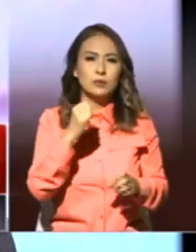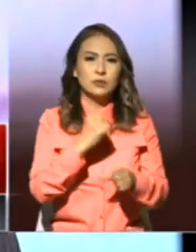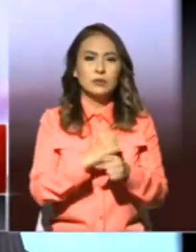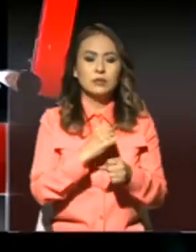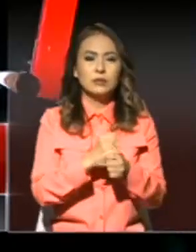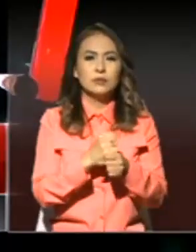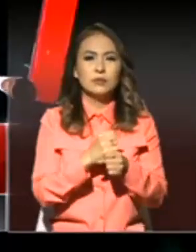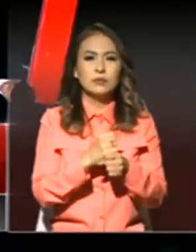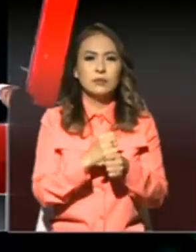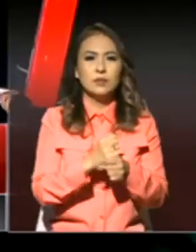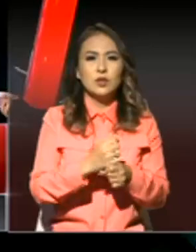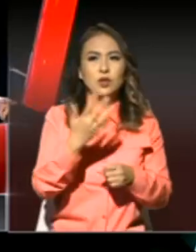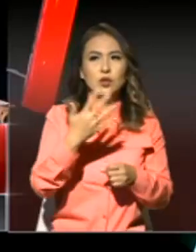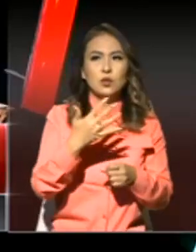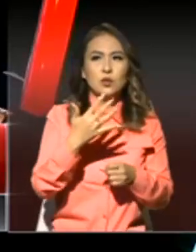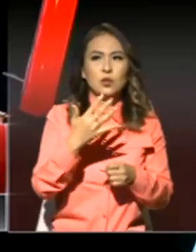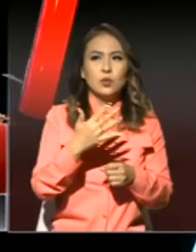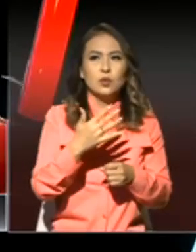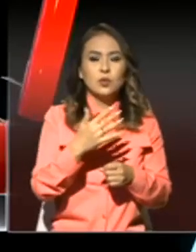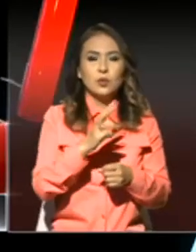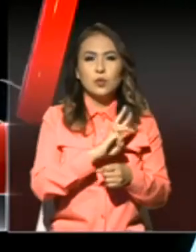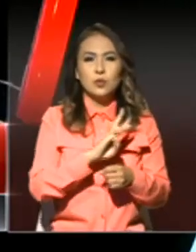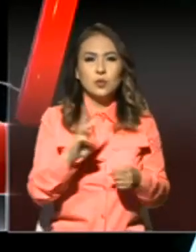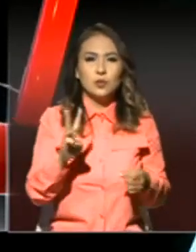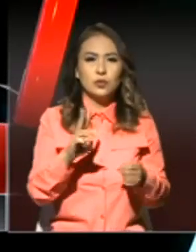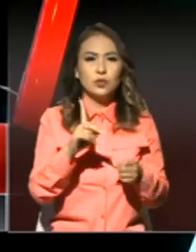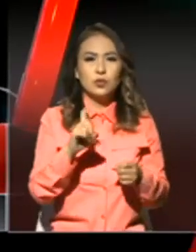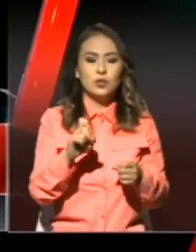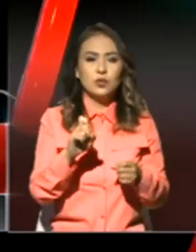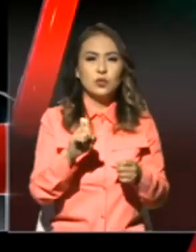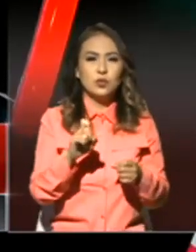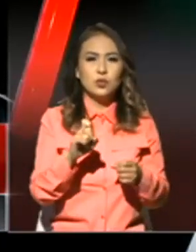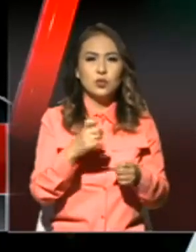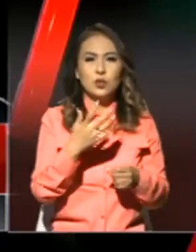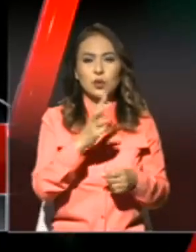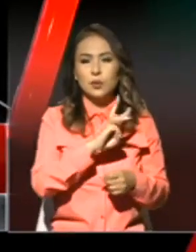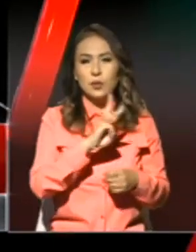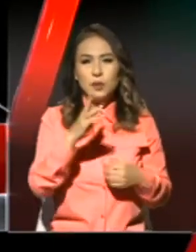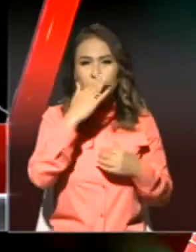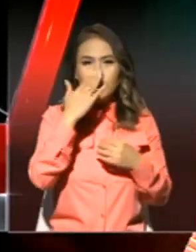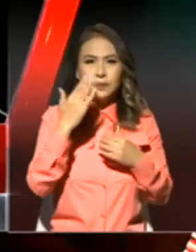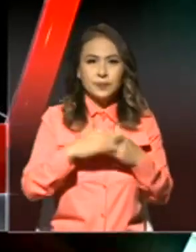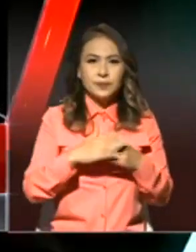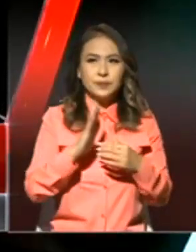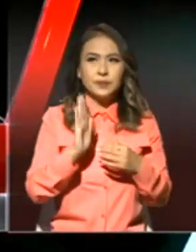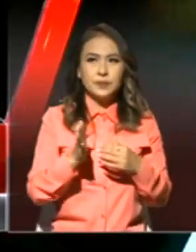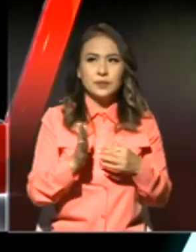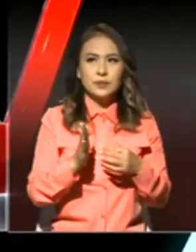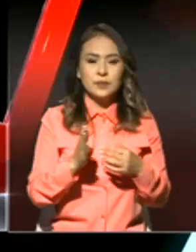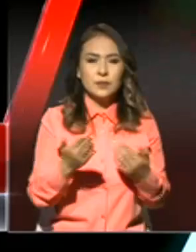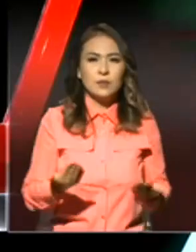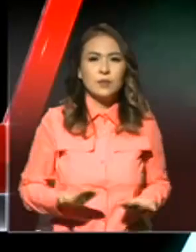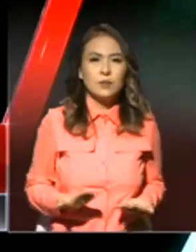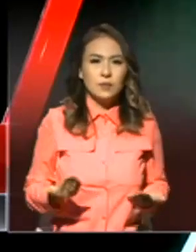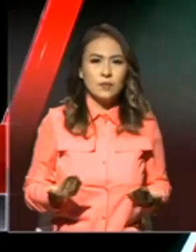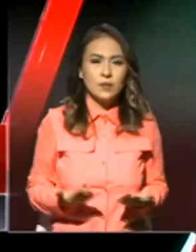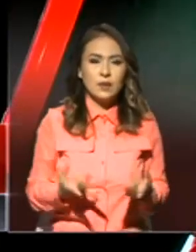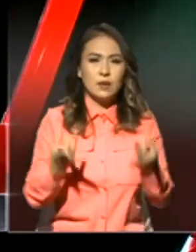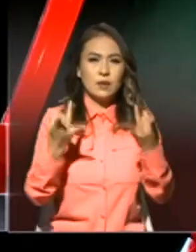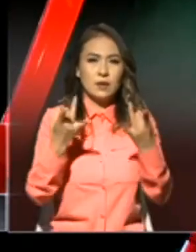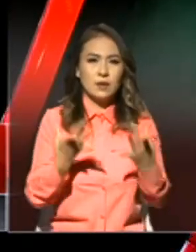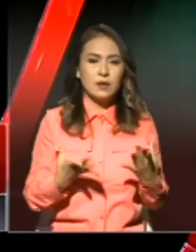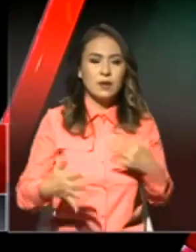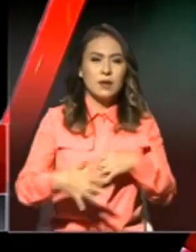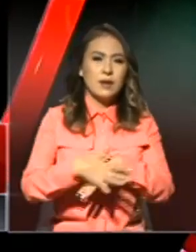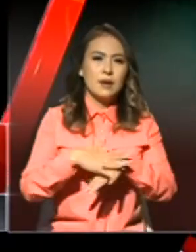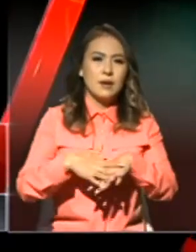отырғандай, 50 миллионның үйі 150 миллионға бірақ барып жатқан жағдайлар бар. Одан да асып кетеді тіпті. Сондықтан да бұндай жағдайлар тұрған кезде қарапайым халық туралы